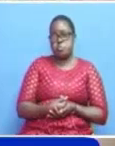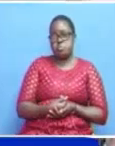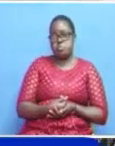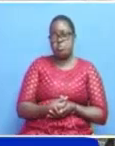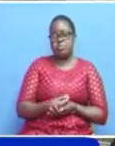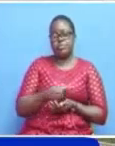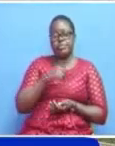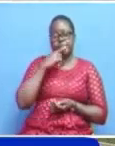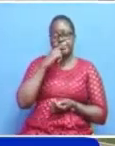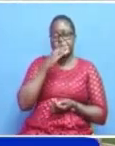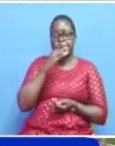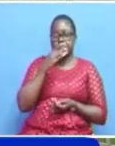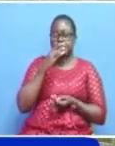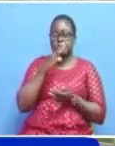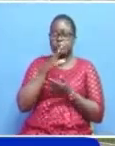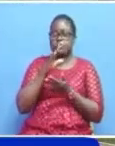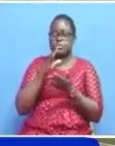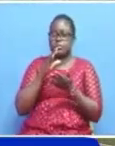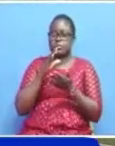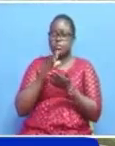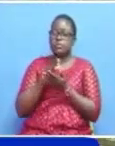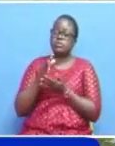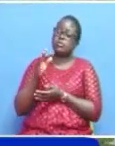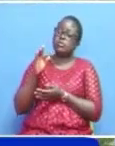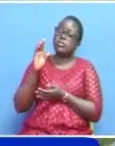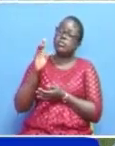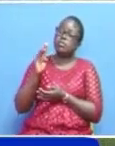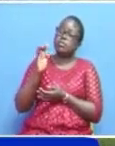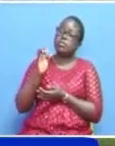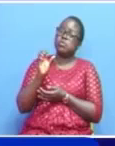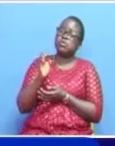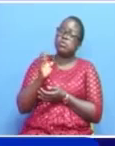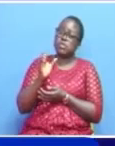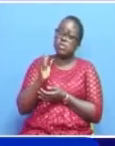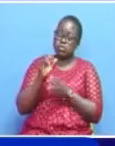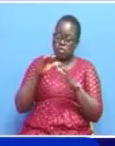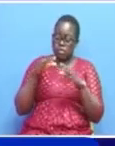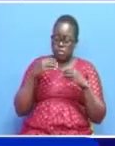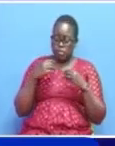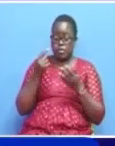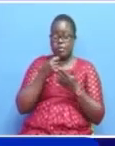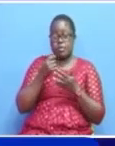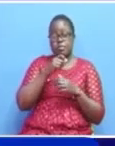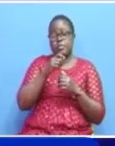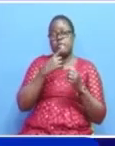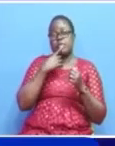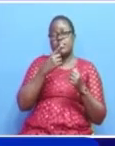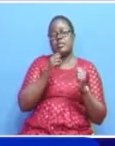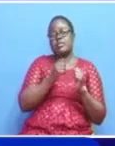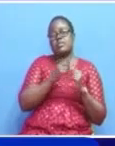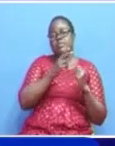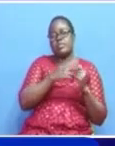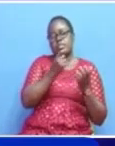Nikenda speaker wa mbunge ya kati Moses Wetangula itakile mutatala huku nena ni wa mbunge ni nonginya sahi ya na imune kumi na muonza sithi